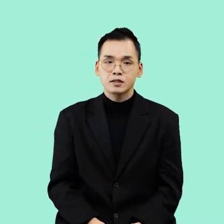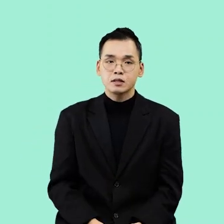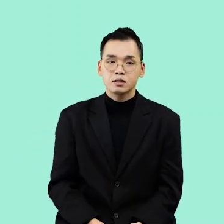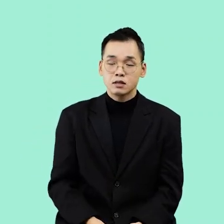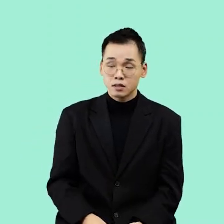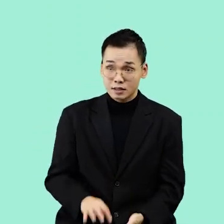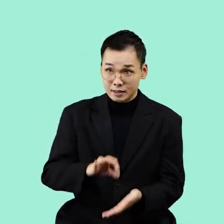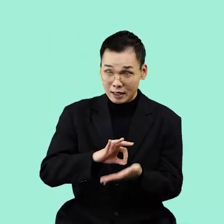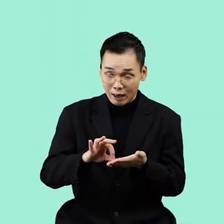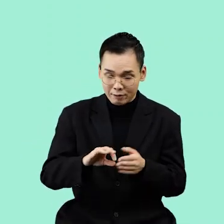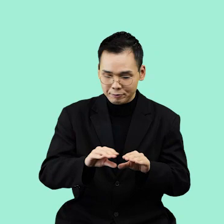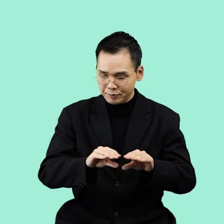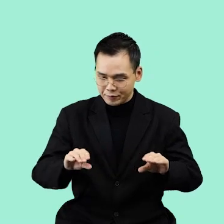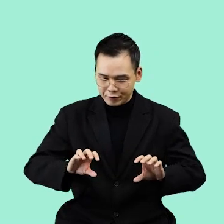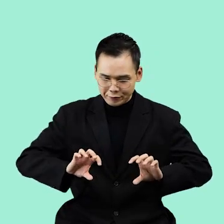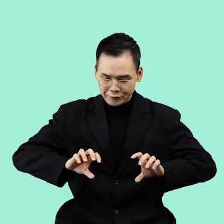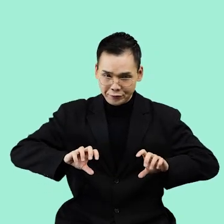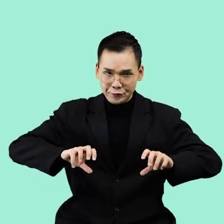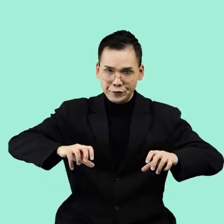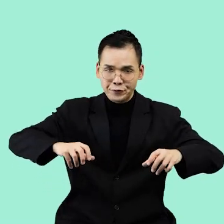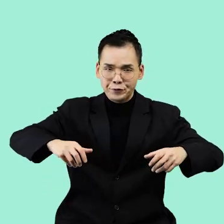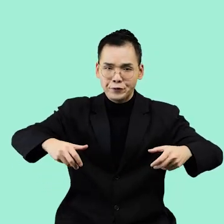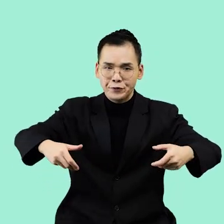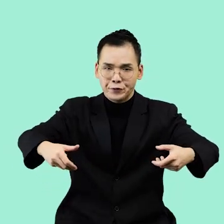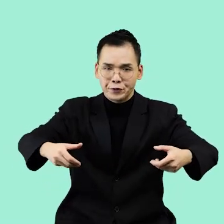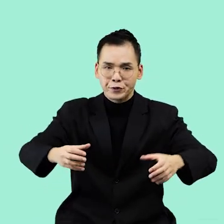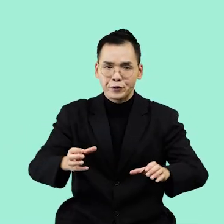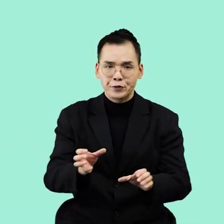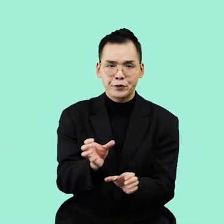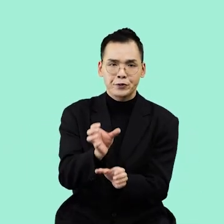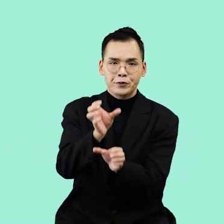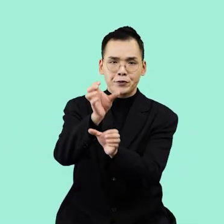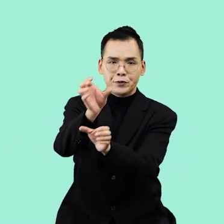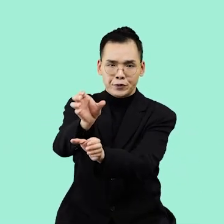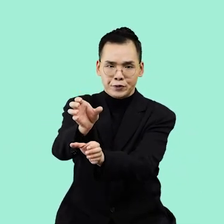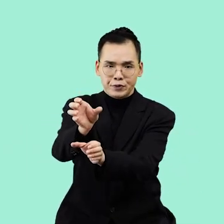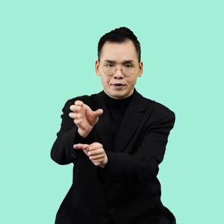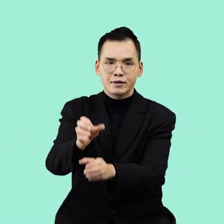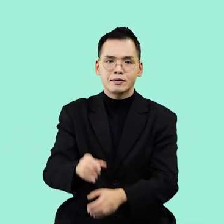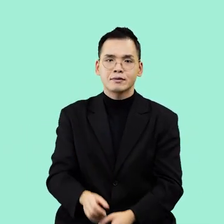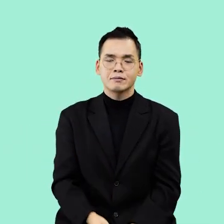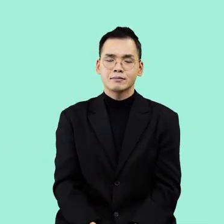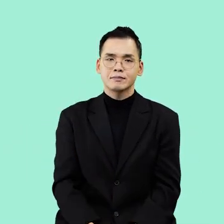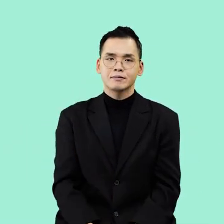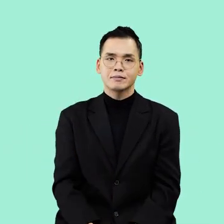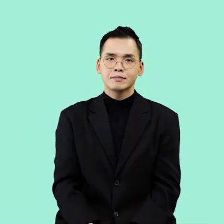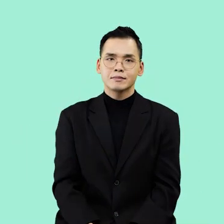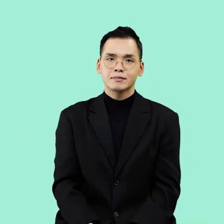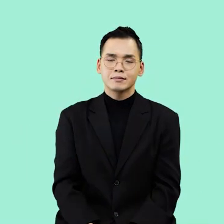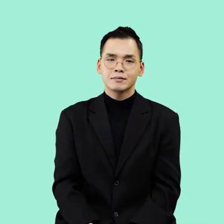사용한 매트를 작은 크기로 말아서 정리대에 올려놓습니다.